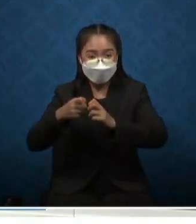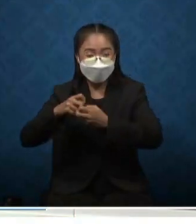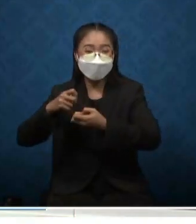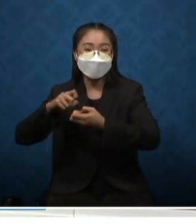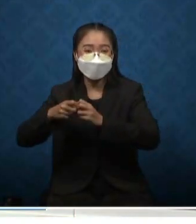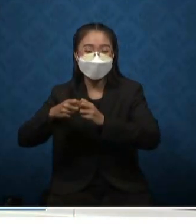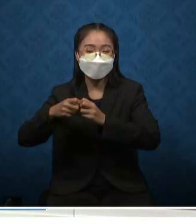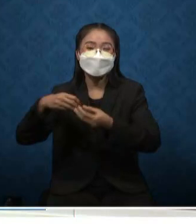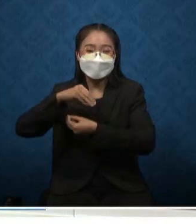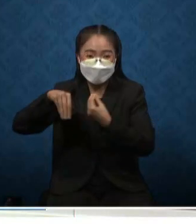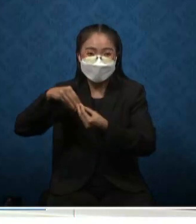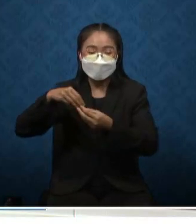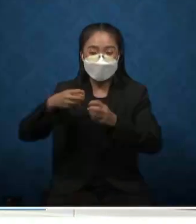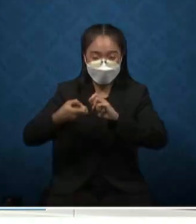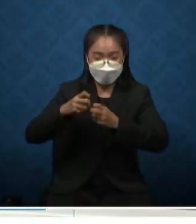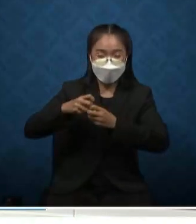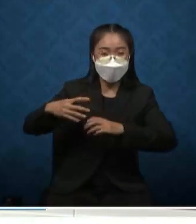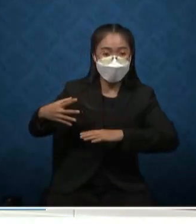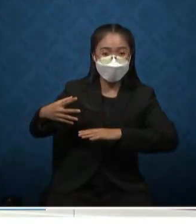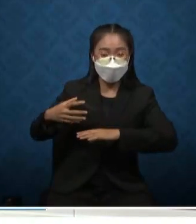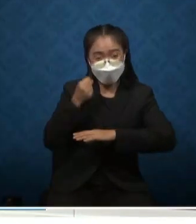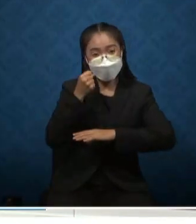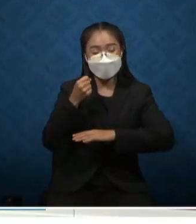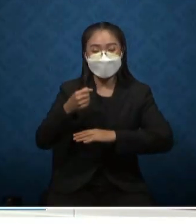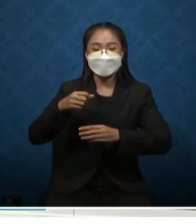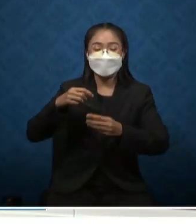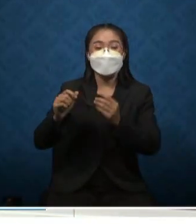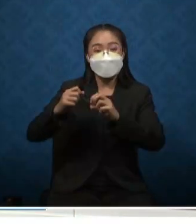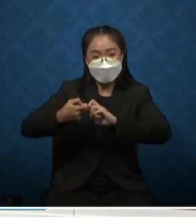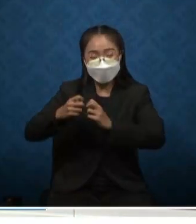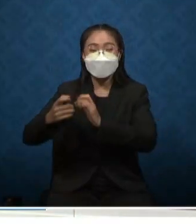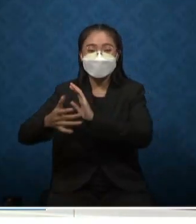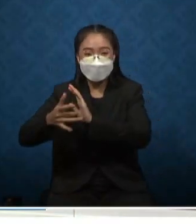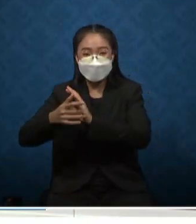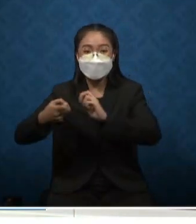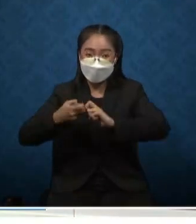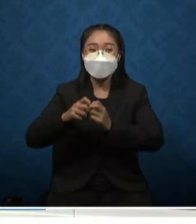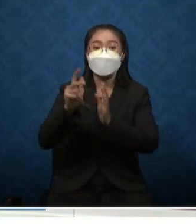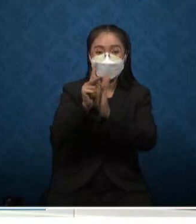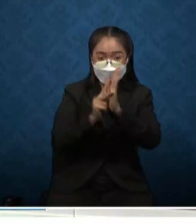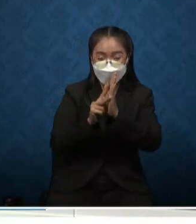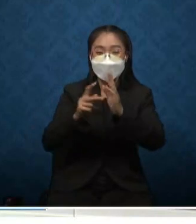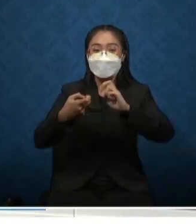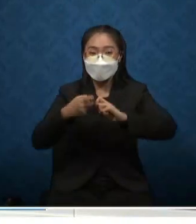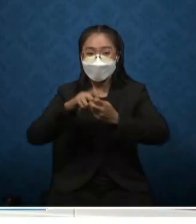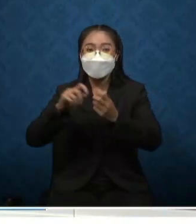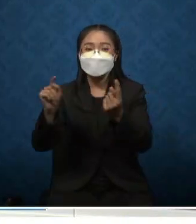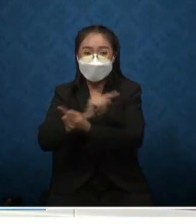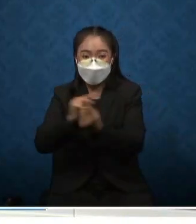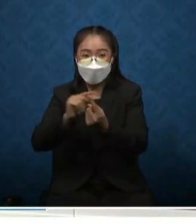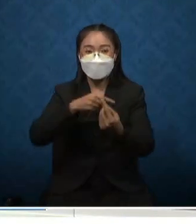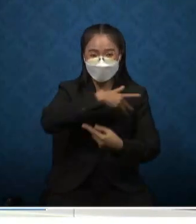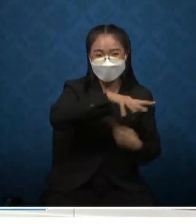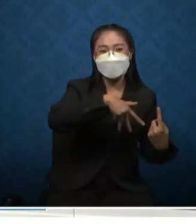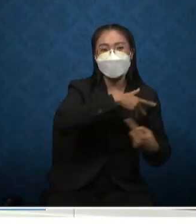ด้านความมั่นคง 3ด้านเทคโนโลยี 4ด้านกฎหมายและ 5ด้านสังคมและสิ่งแวดล้อม